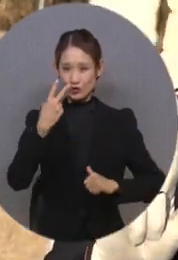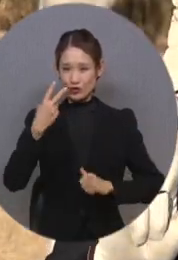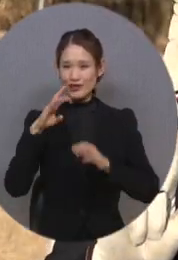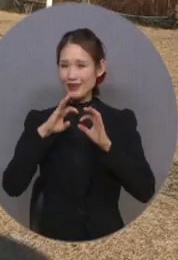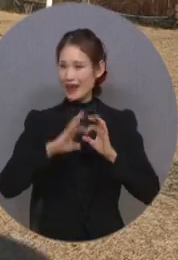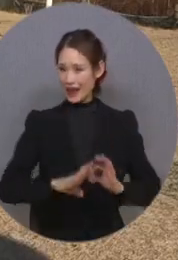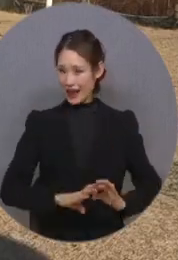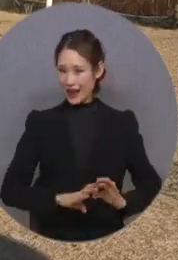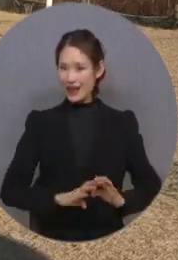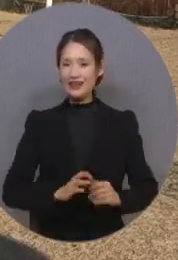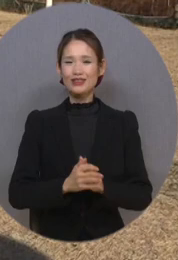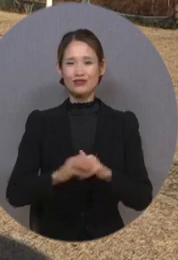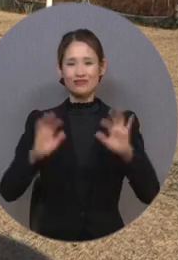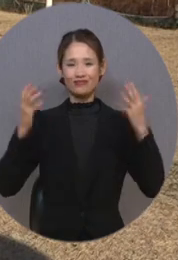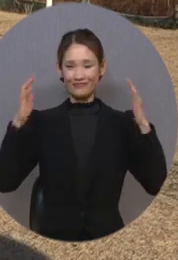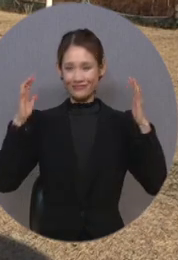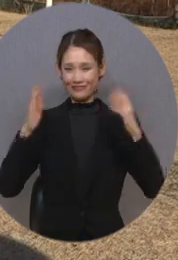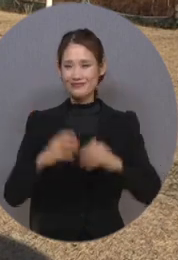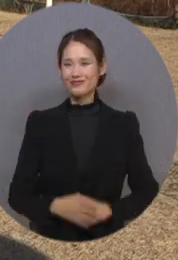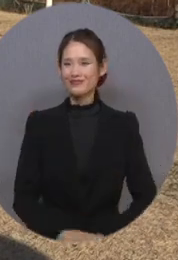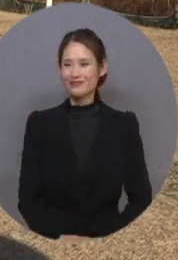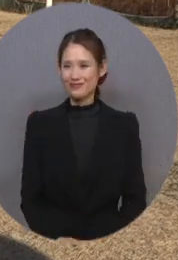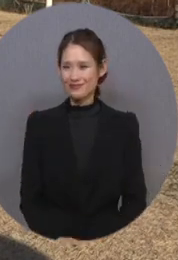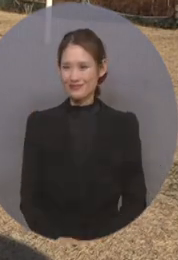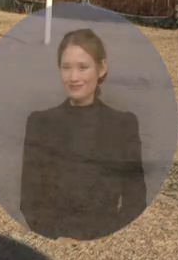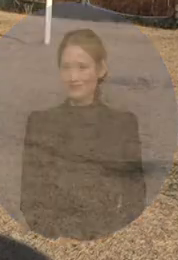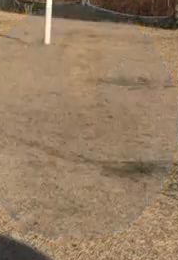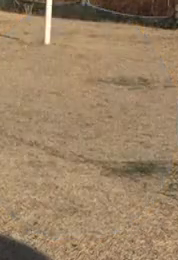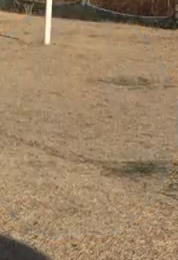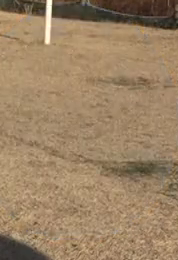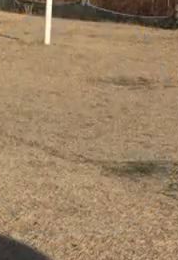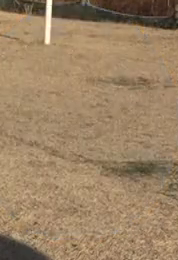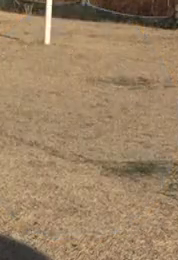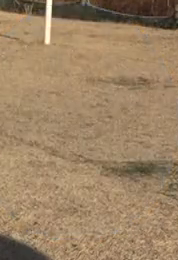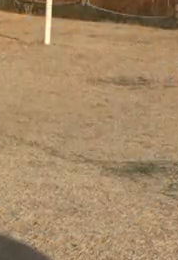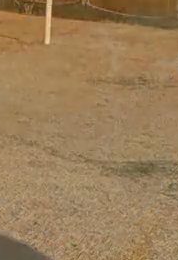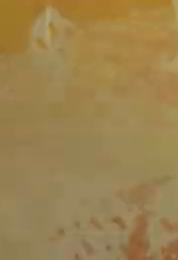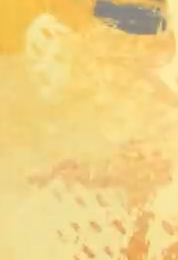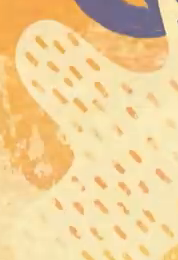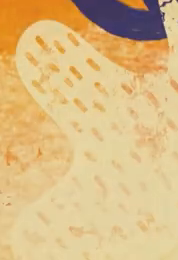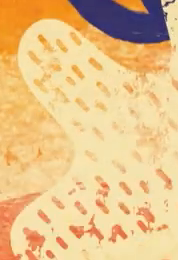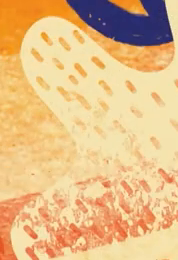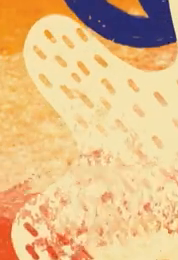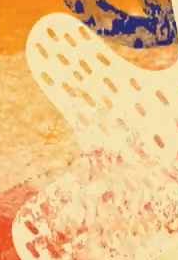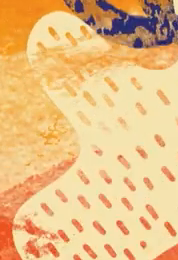이어집니다. 이어집니다.